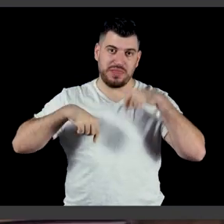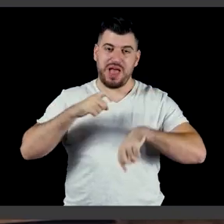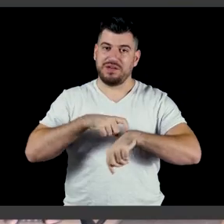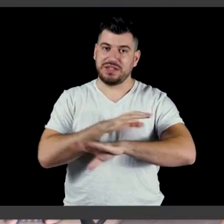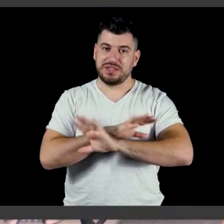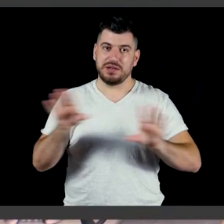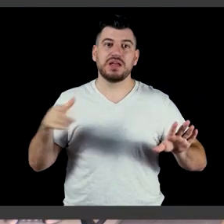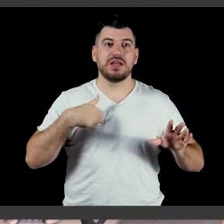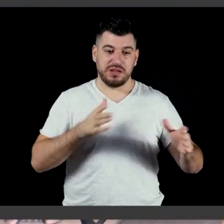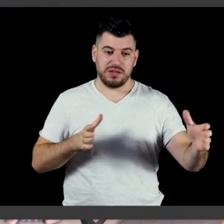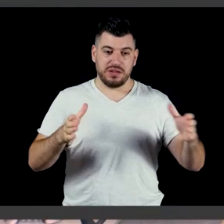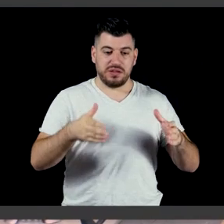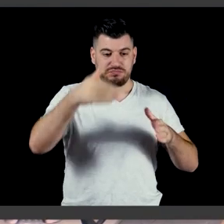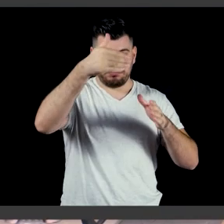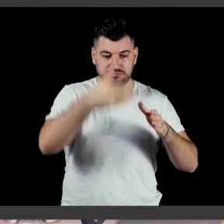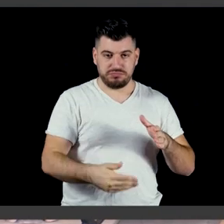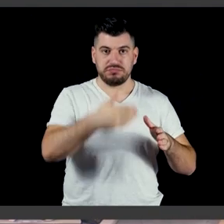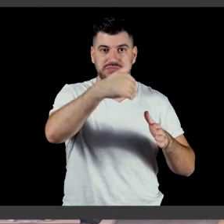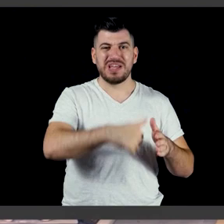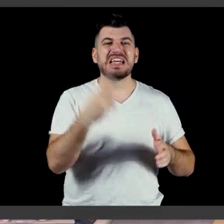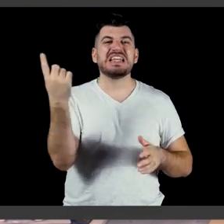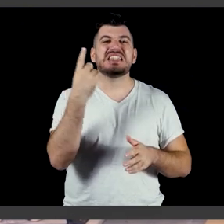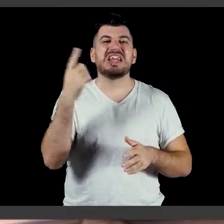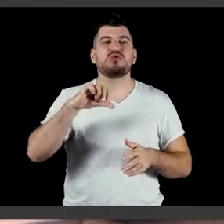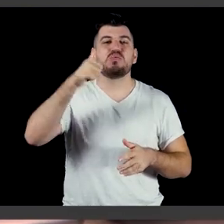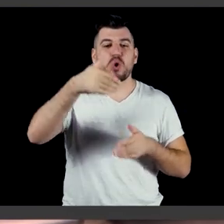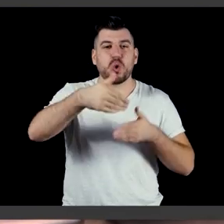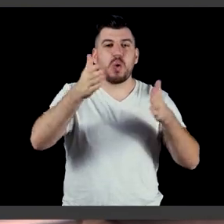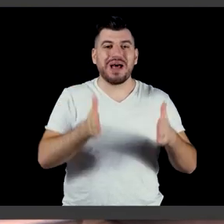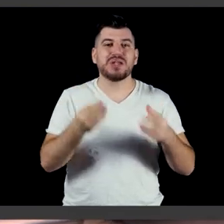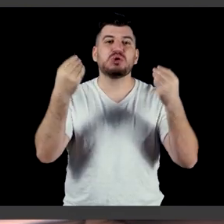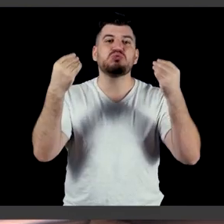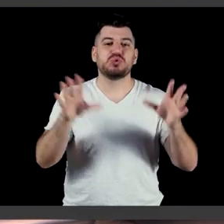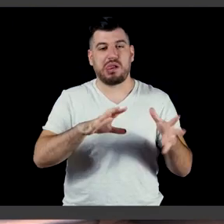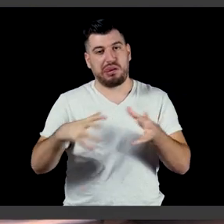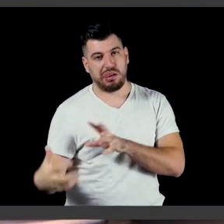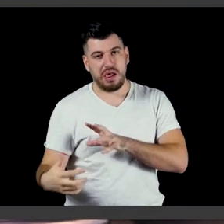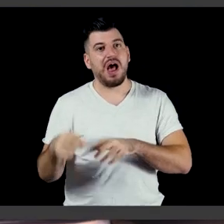Γυρνάω, συνήθως το πρώτο κομμάτι δεν βγαίνει καλό, αλλά θα προσπαθήσω να το βγάλω όσο πιο καλό γίνεται.